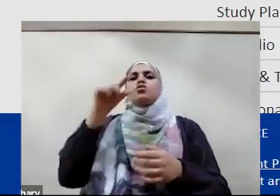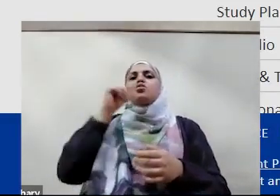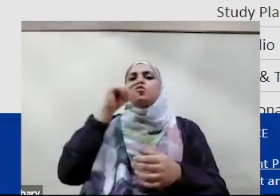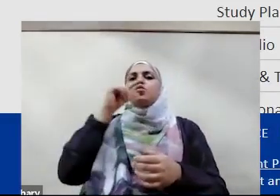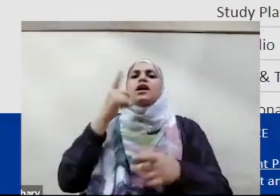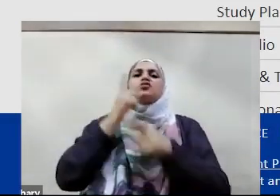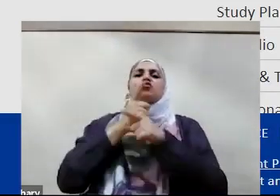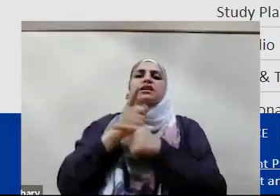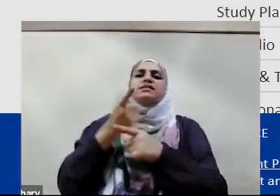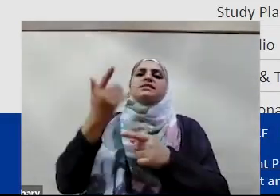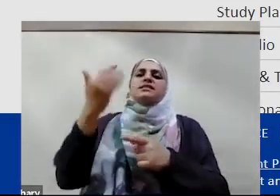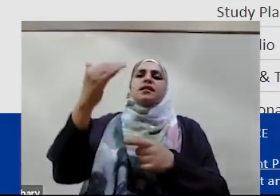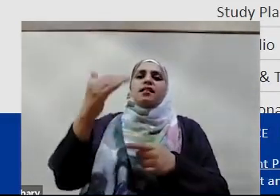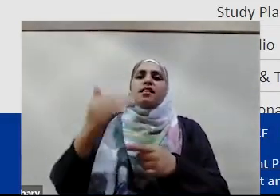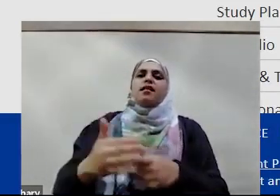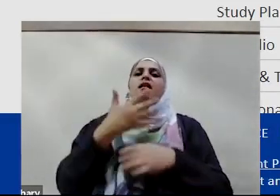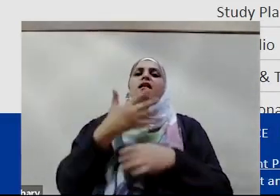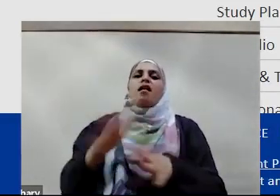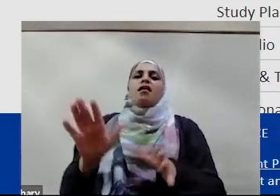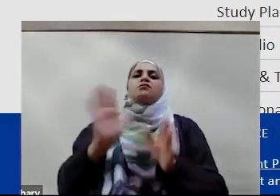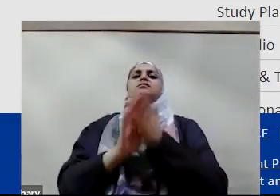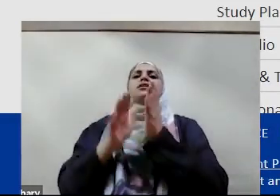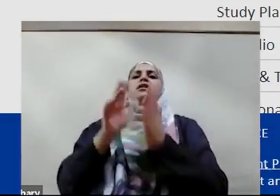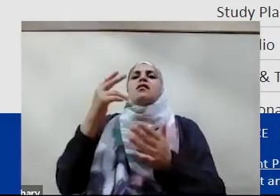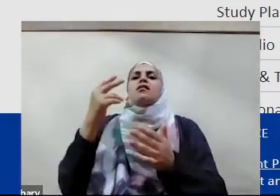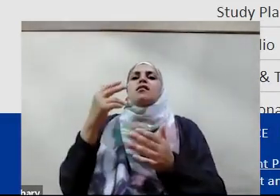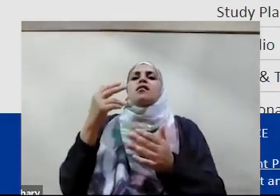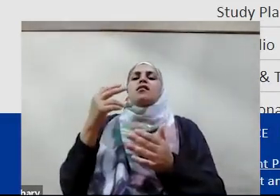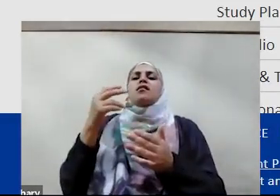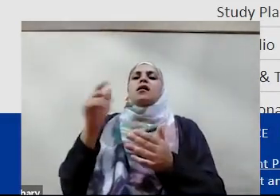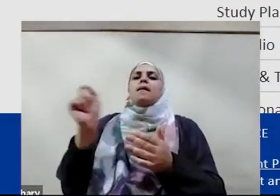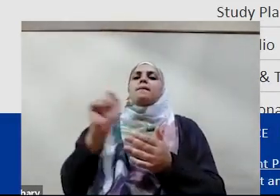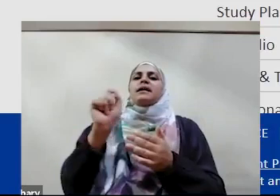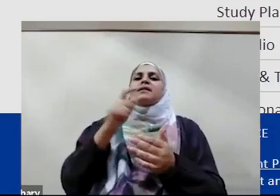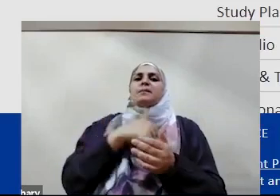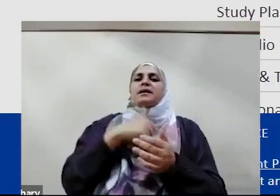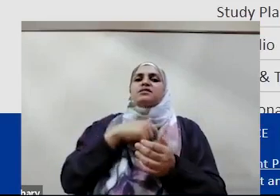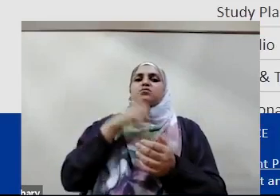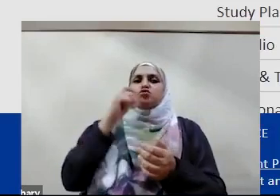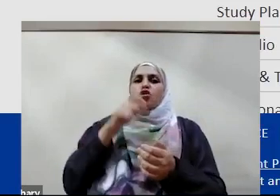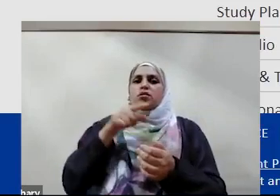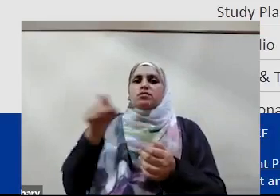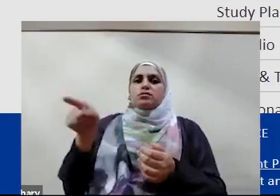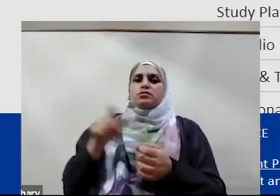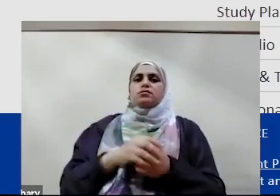الأستاذ كذا، هكذا. بعد كده بكتب اسم الشخص،